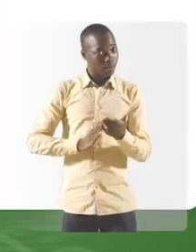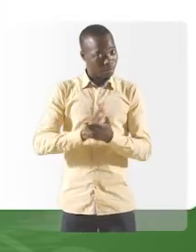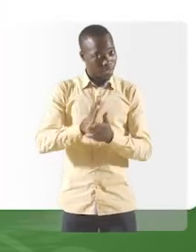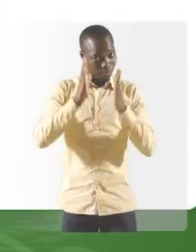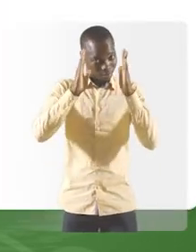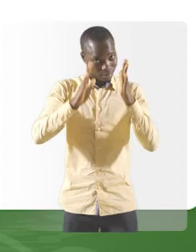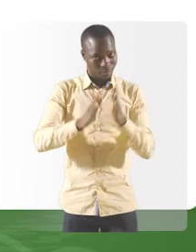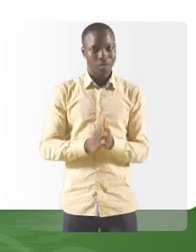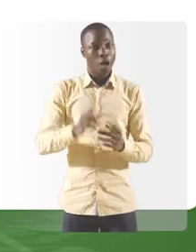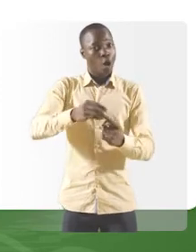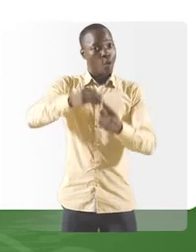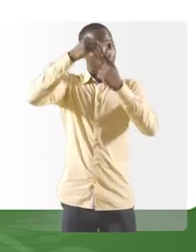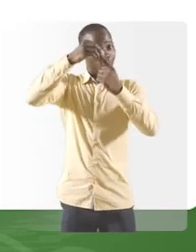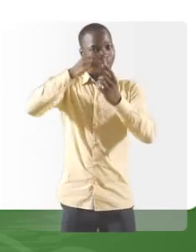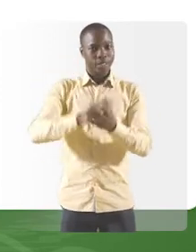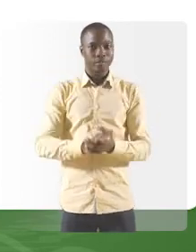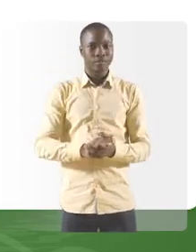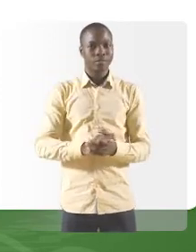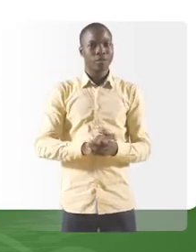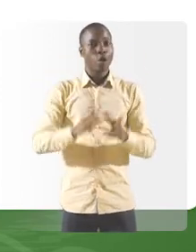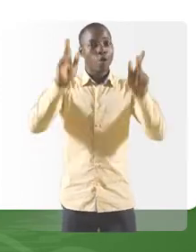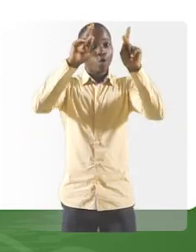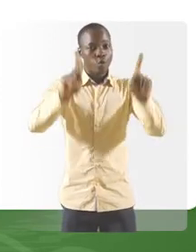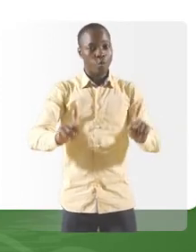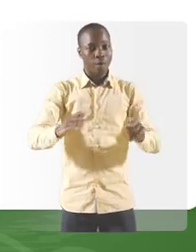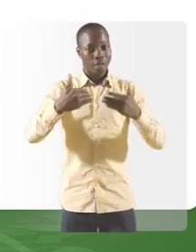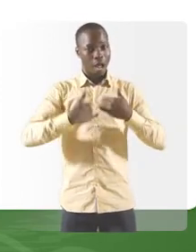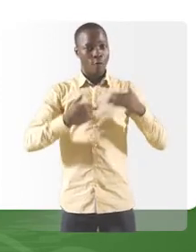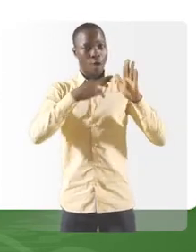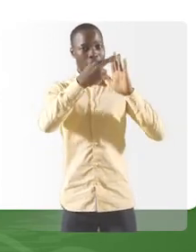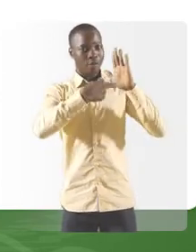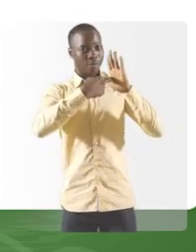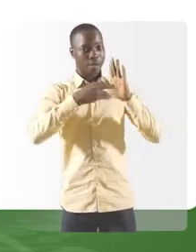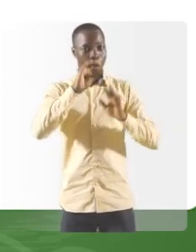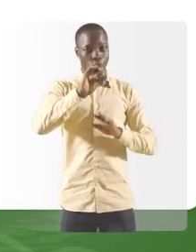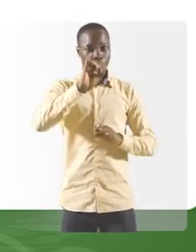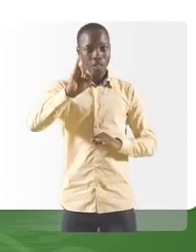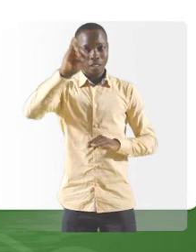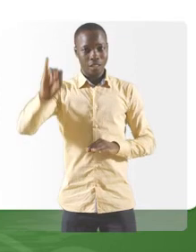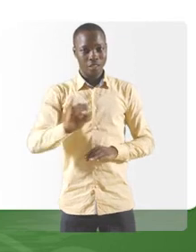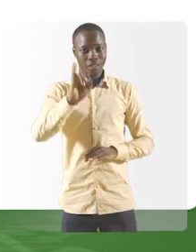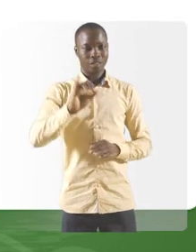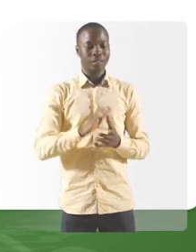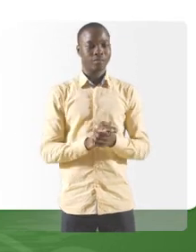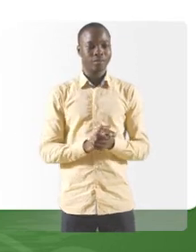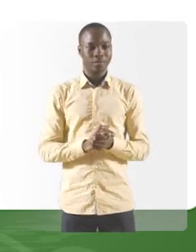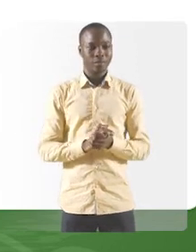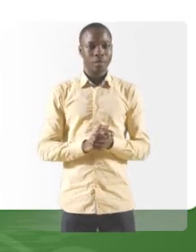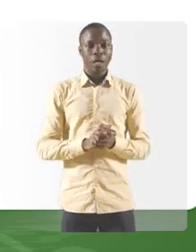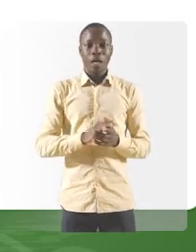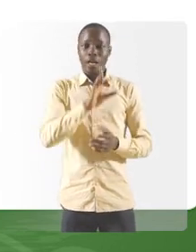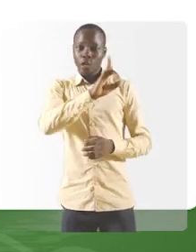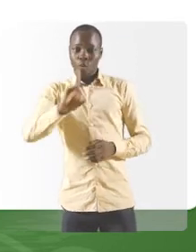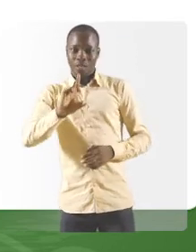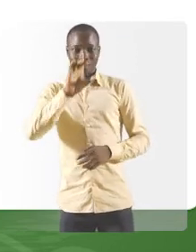Donc en propriété, le plan est muni du repère orthonormé OIJ. Les droites